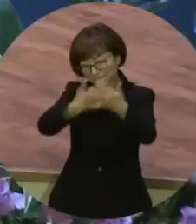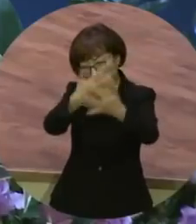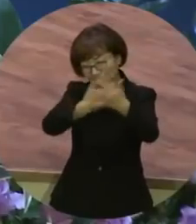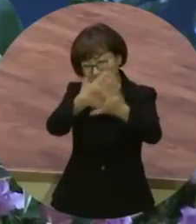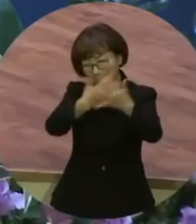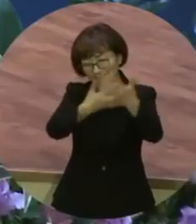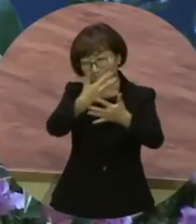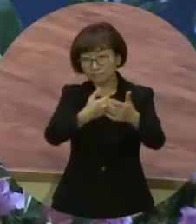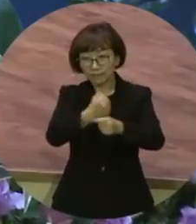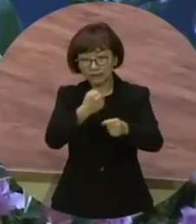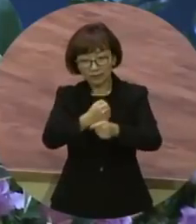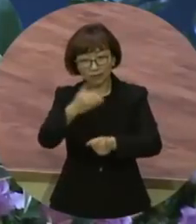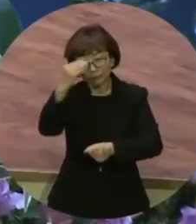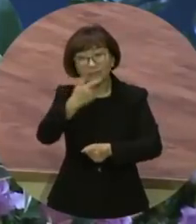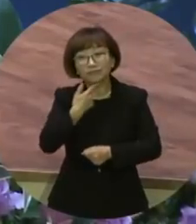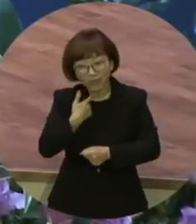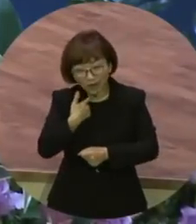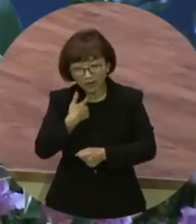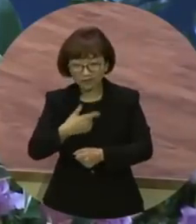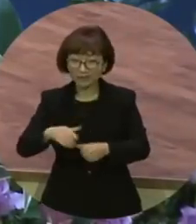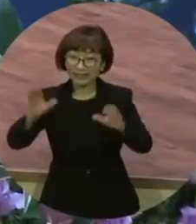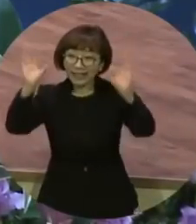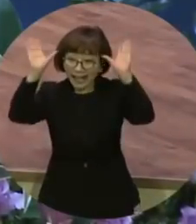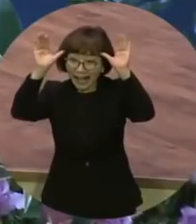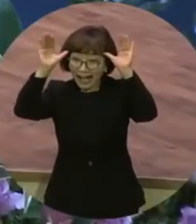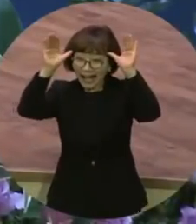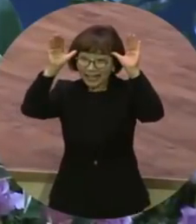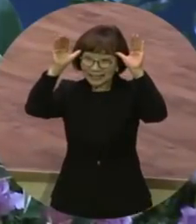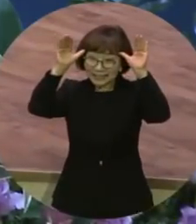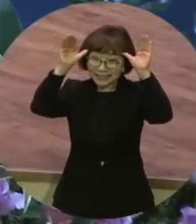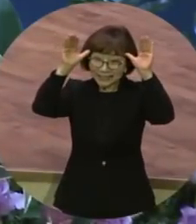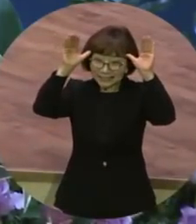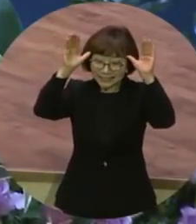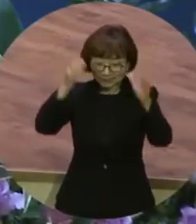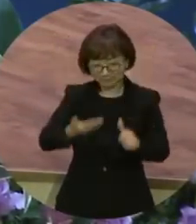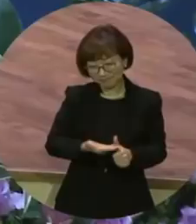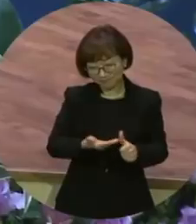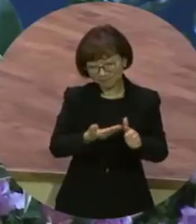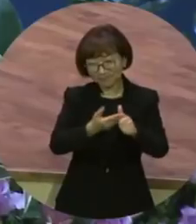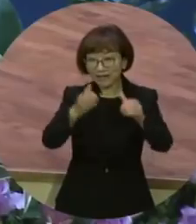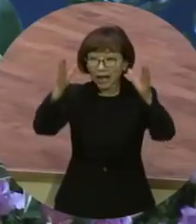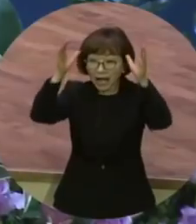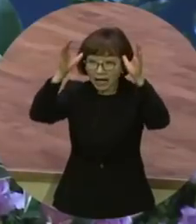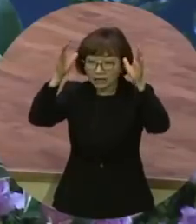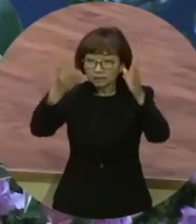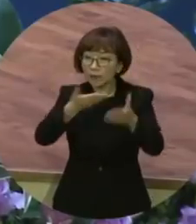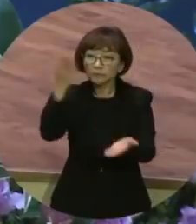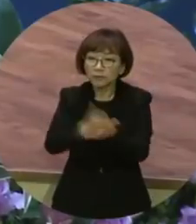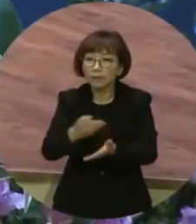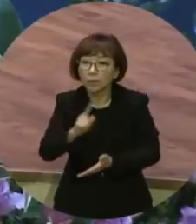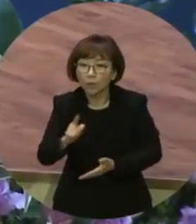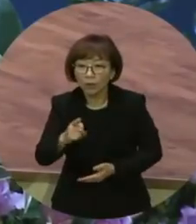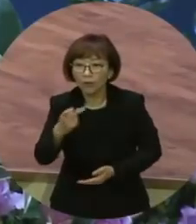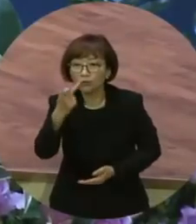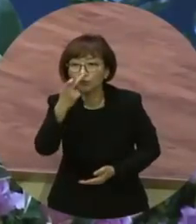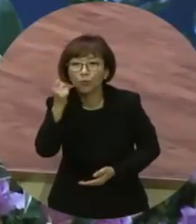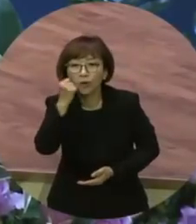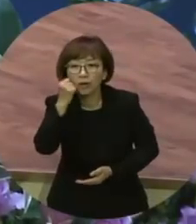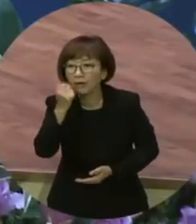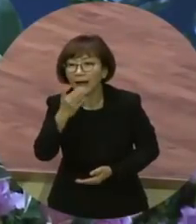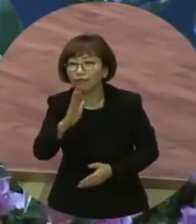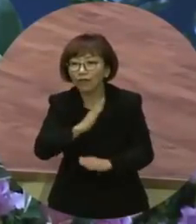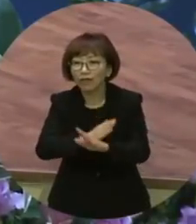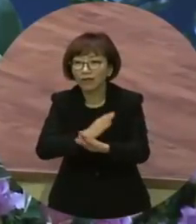있대요. 그럼 강아지가 절대 먹으면 안 되는 게 뭐죠? 초콜릿이에요. 초콜릿 먹으면 강아지 죽잖아요. 왜 죽는지 뭐 하여튼 죽는데요.